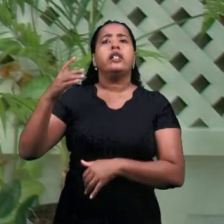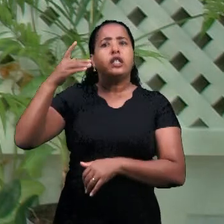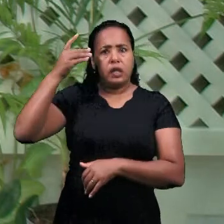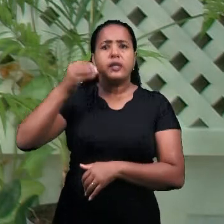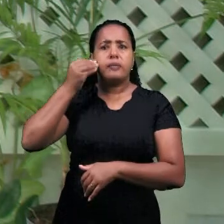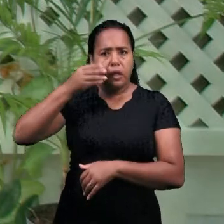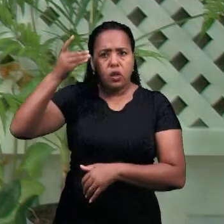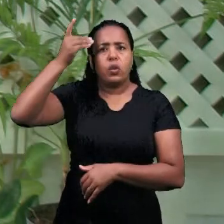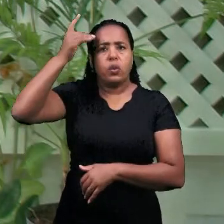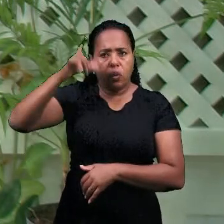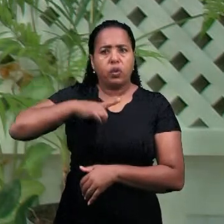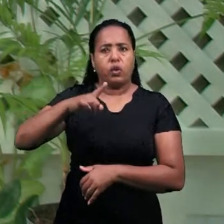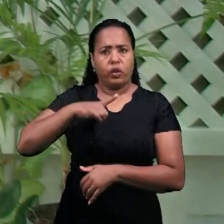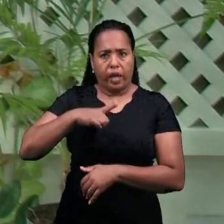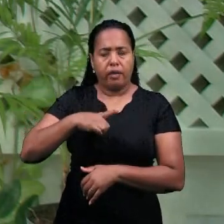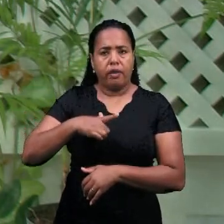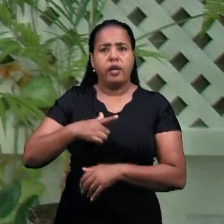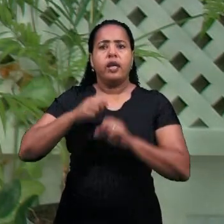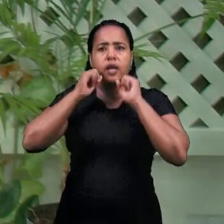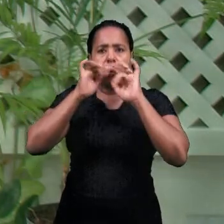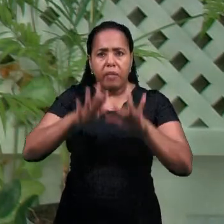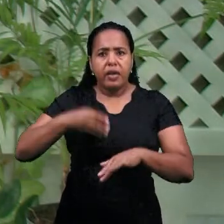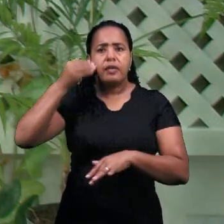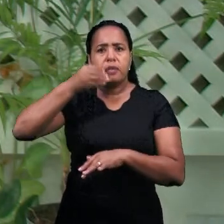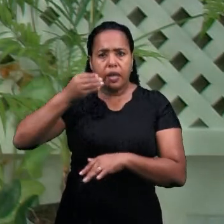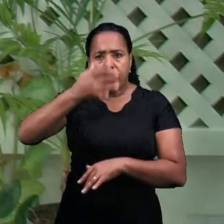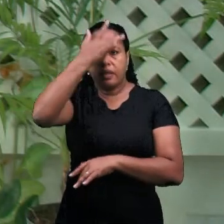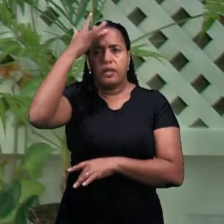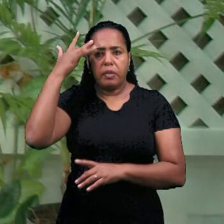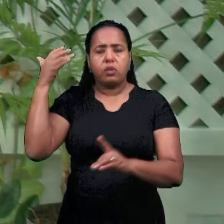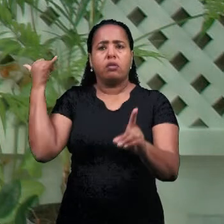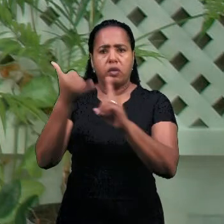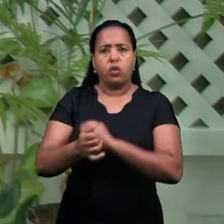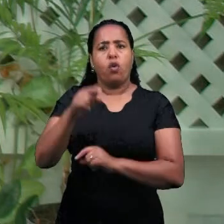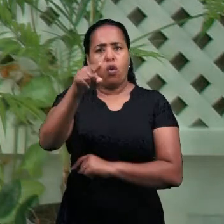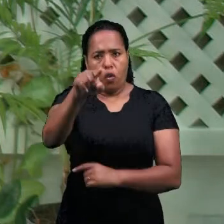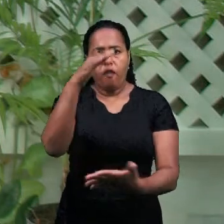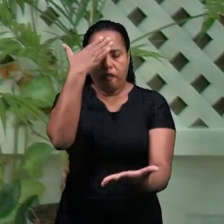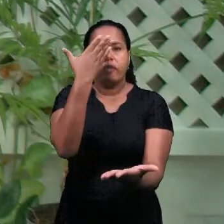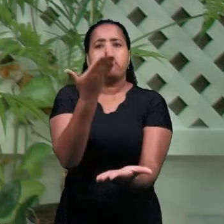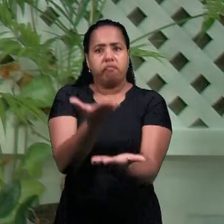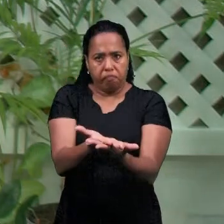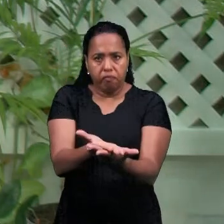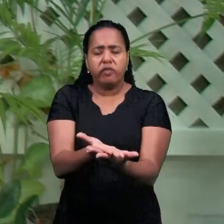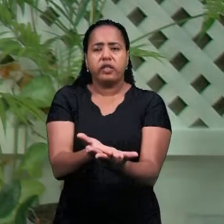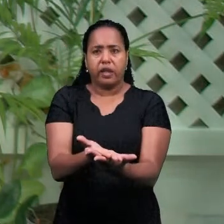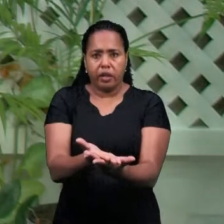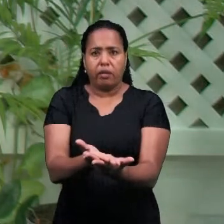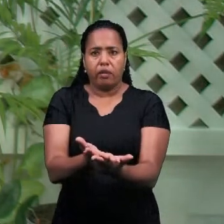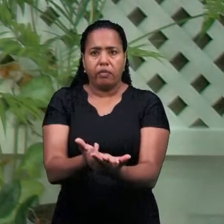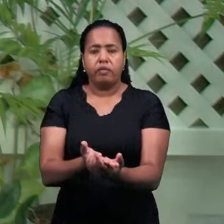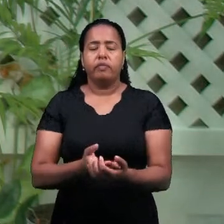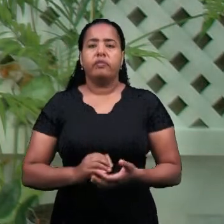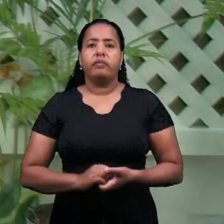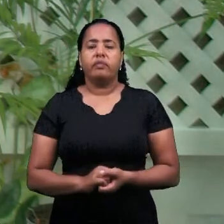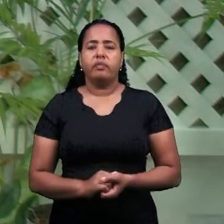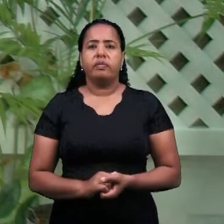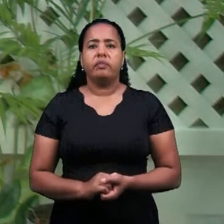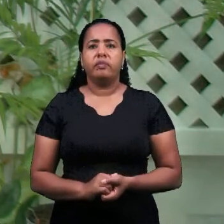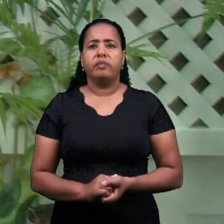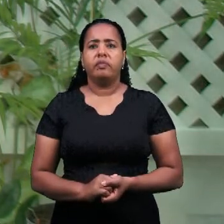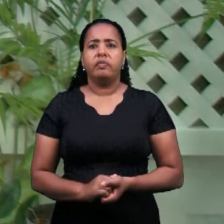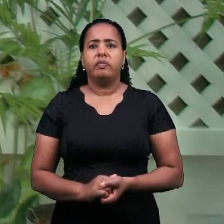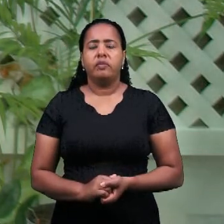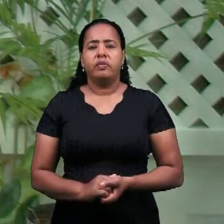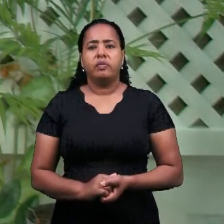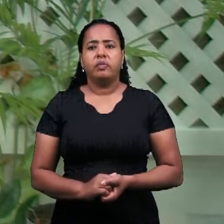a la bénédiction de celui qui a prophétisé. Tu as la même bénédiction parce que tu as cru. Donc, il y a des choses extraordinaires. Une prophétie